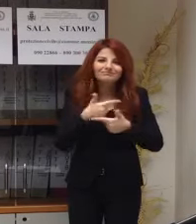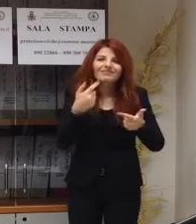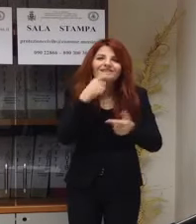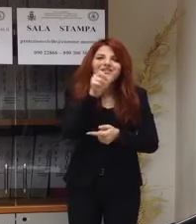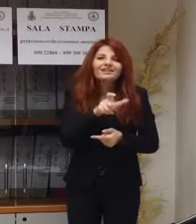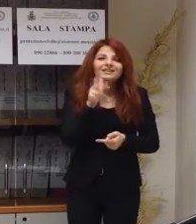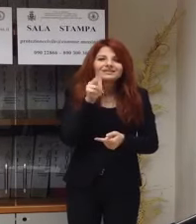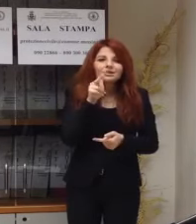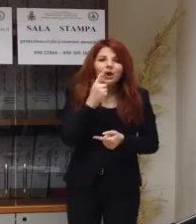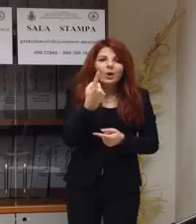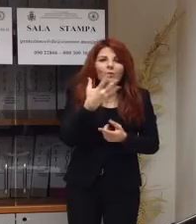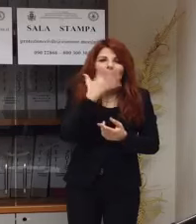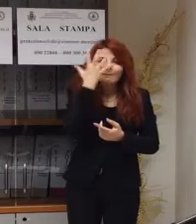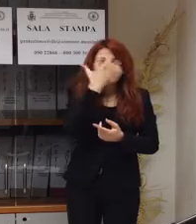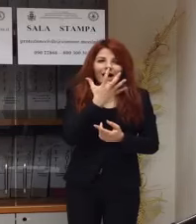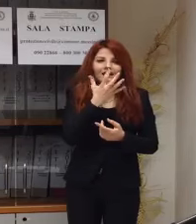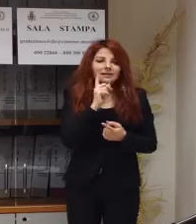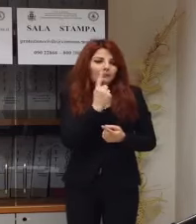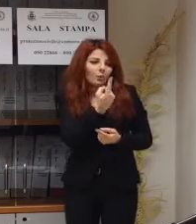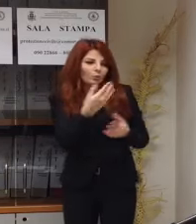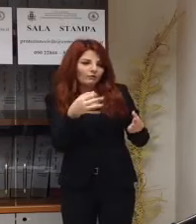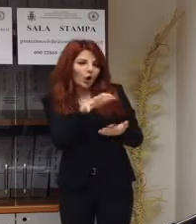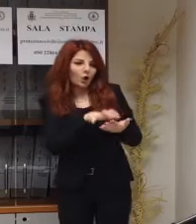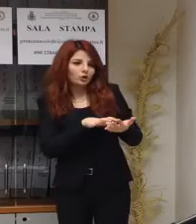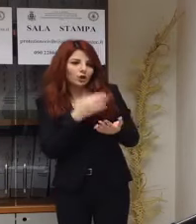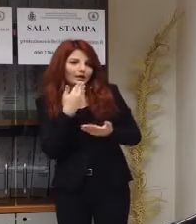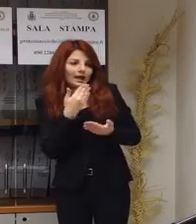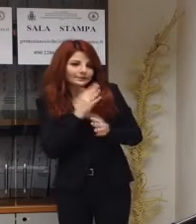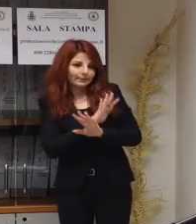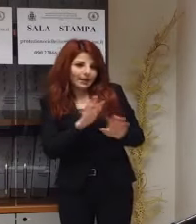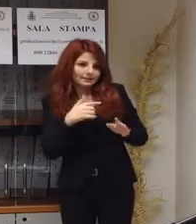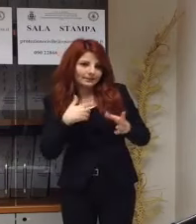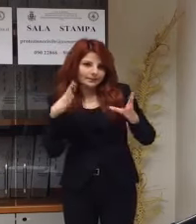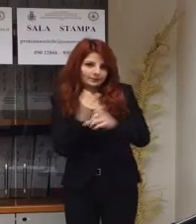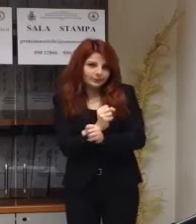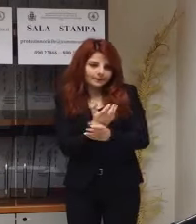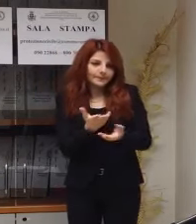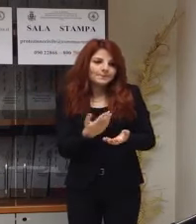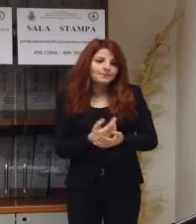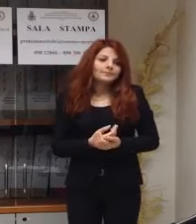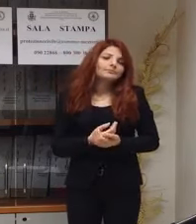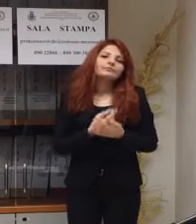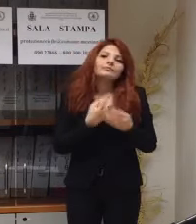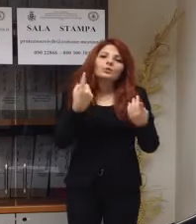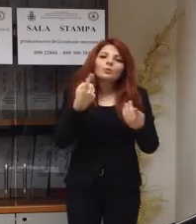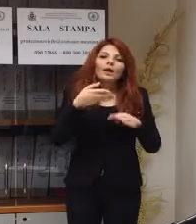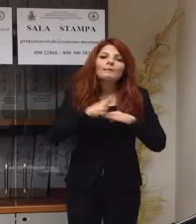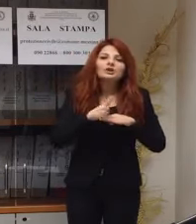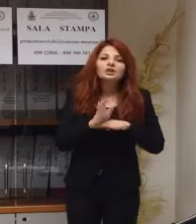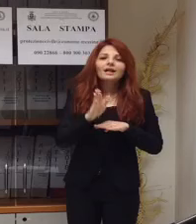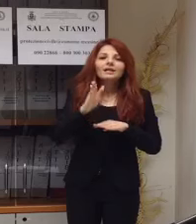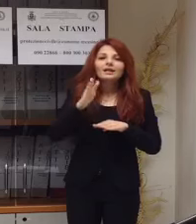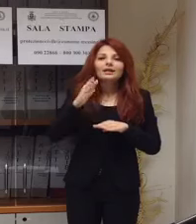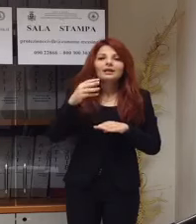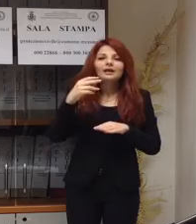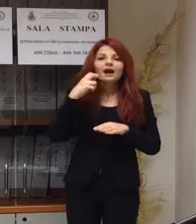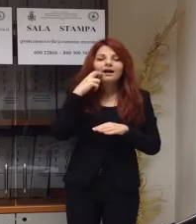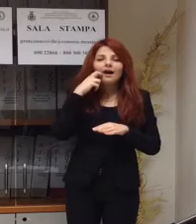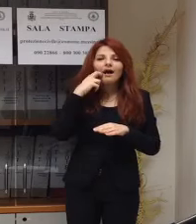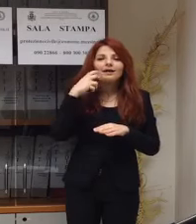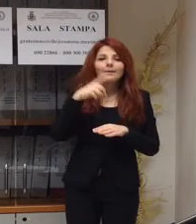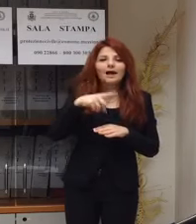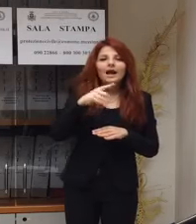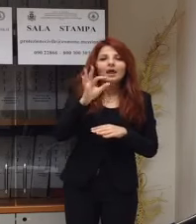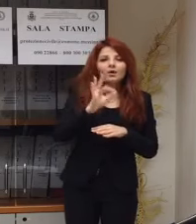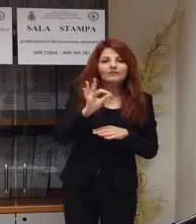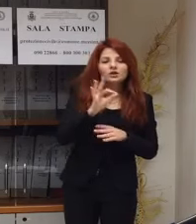di Decathlon. Facciamo solo un foglio di ringraziamenti, Piero Paolo, che devo concludere. La macelleria Panarello Francesco, sarò velocissimo. Sì. I ristoranti che